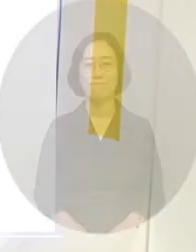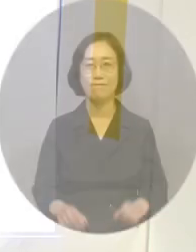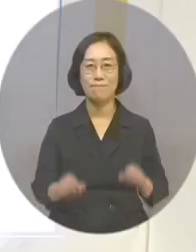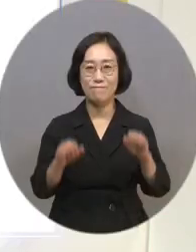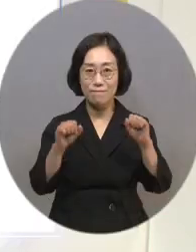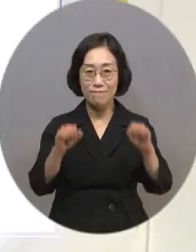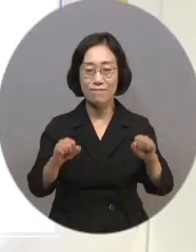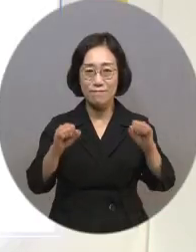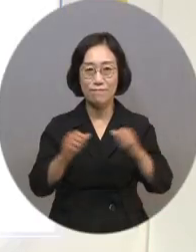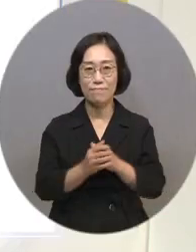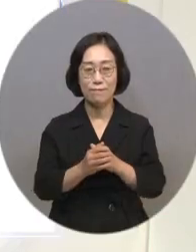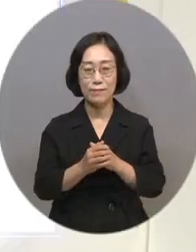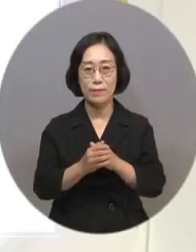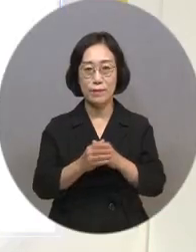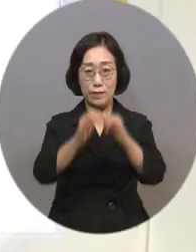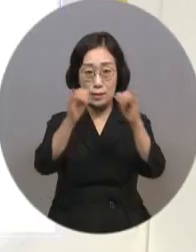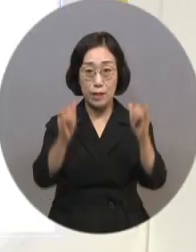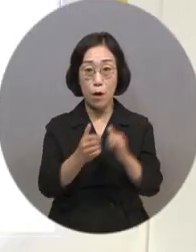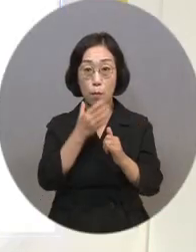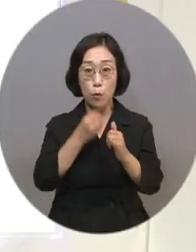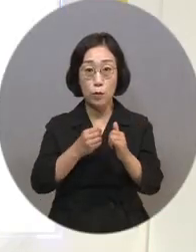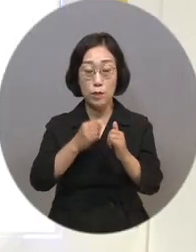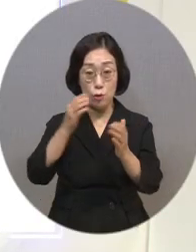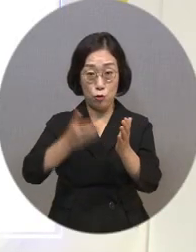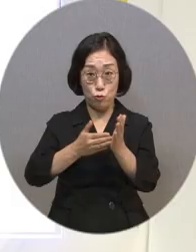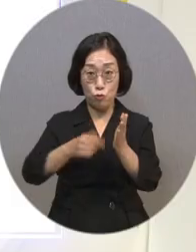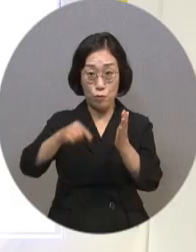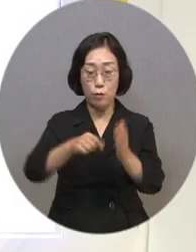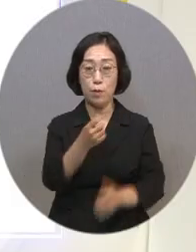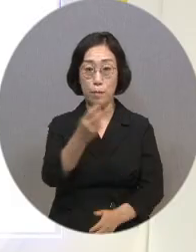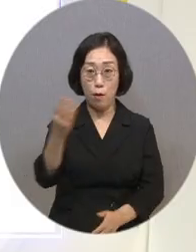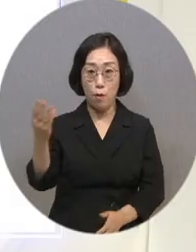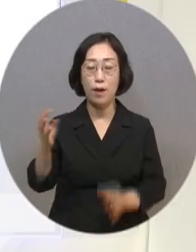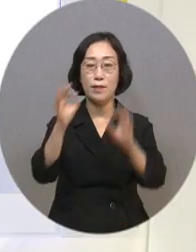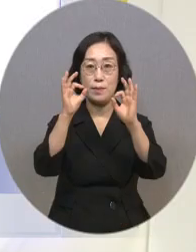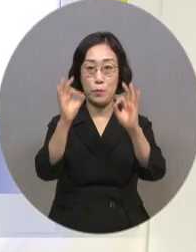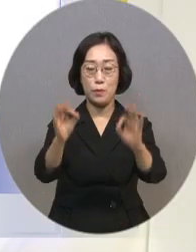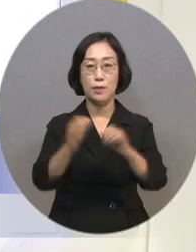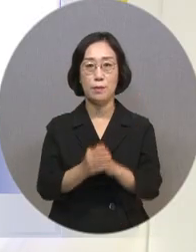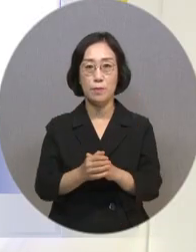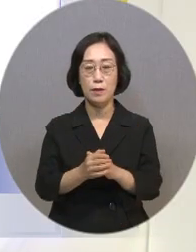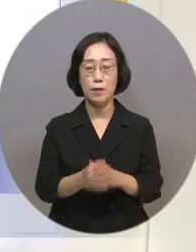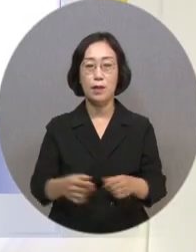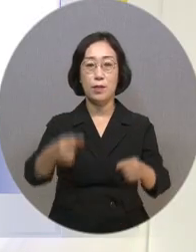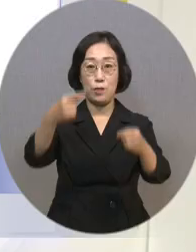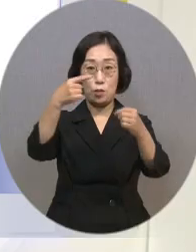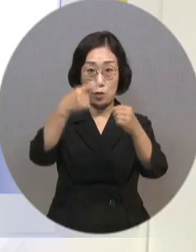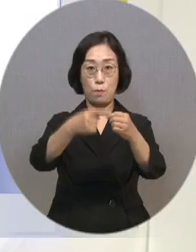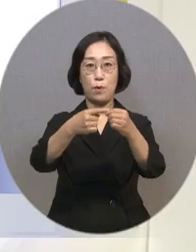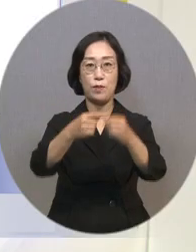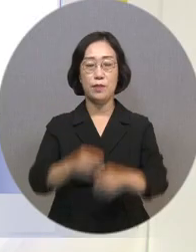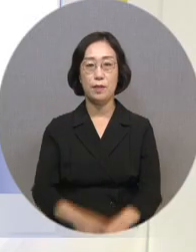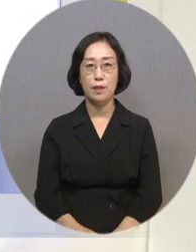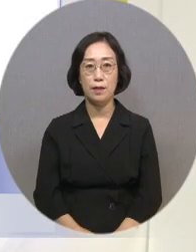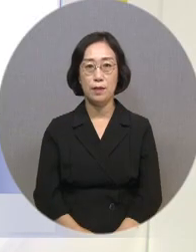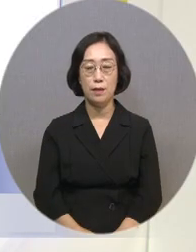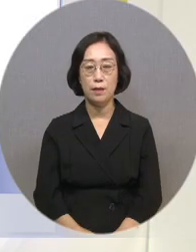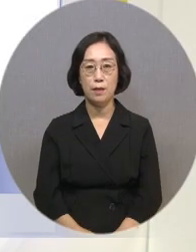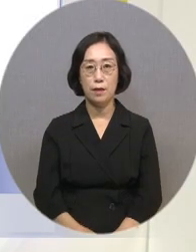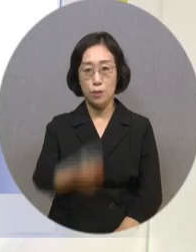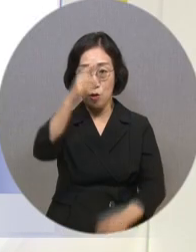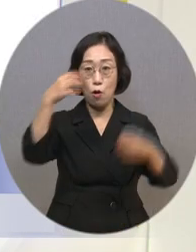안녕하세요 지금부터 웰페어 뉴스와 함께 사회복지의 이슈를 만나봅니다 오늘 첫 번째 소식입니다